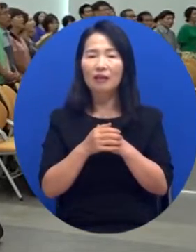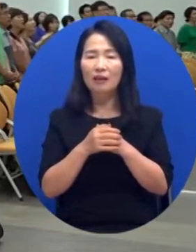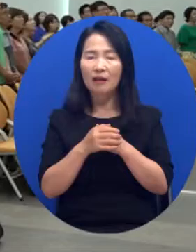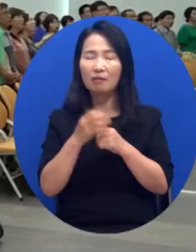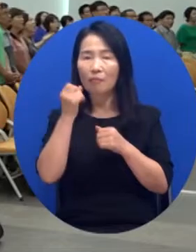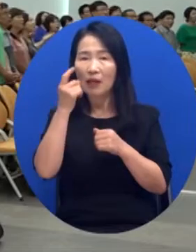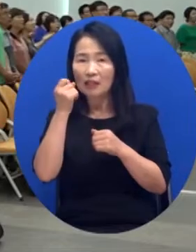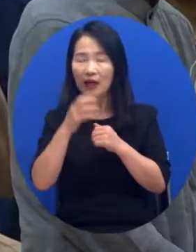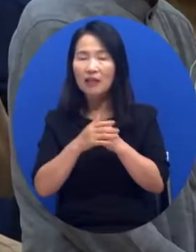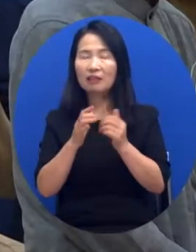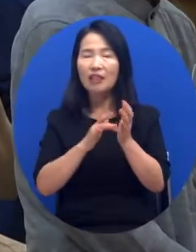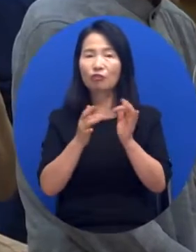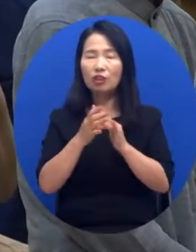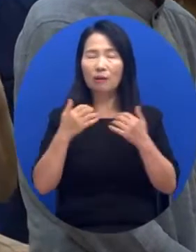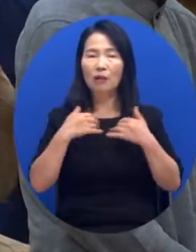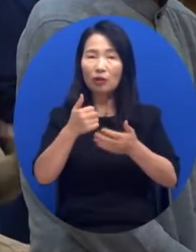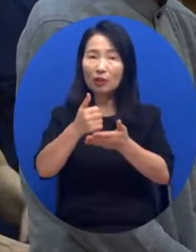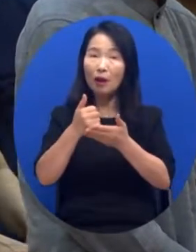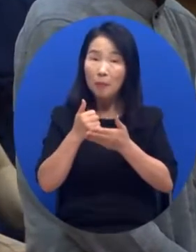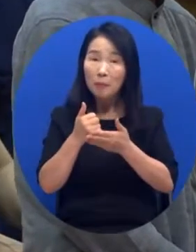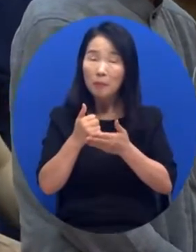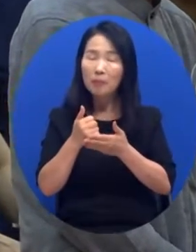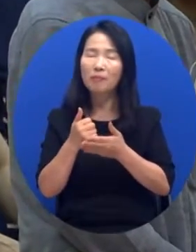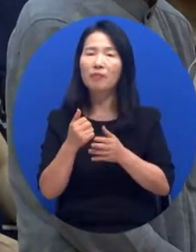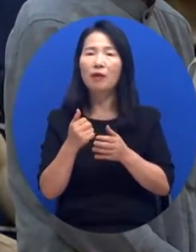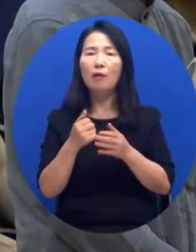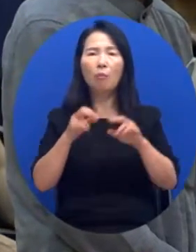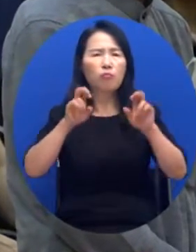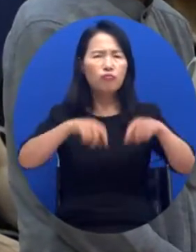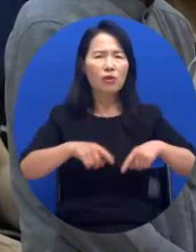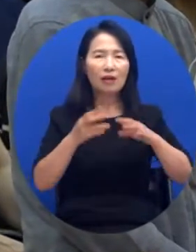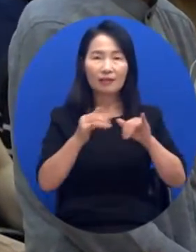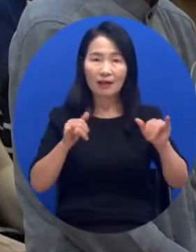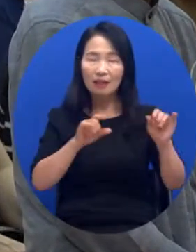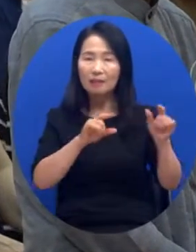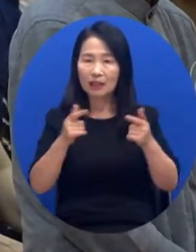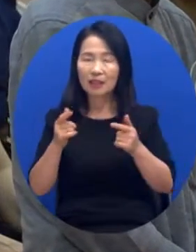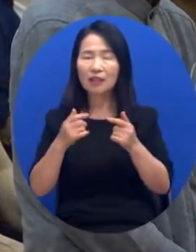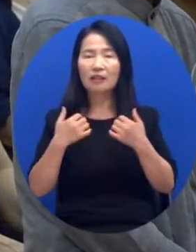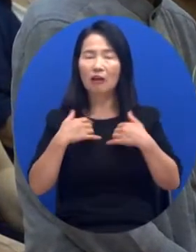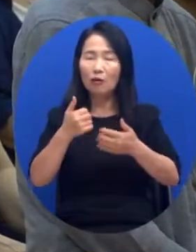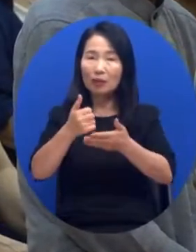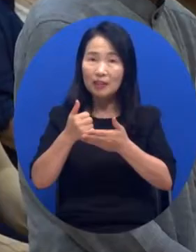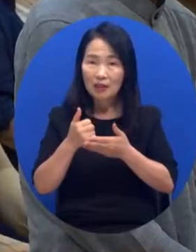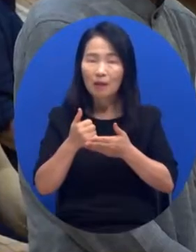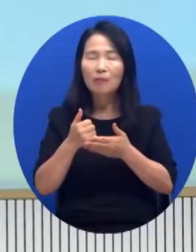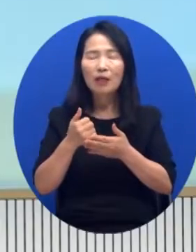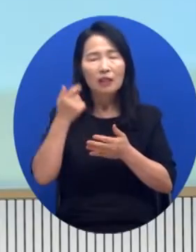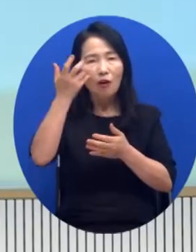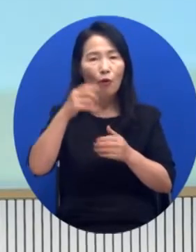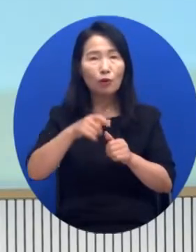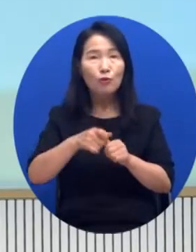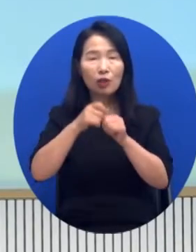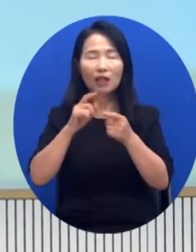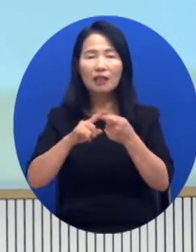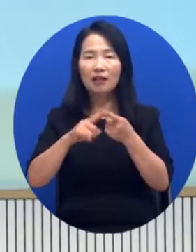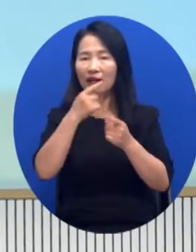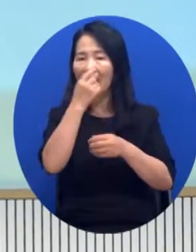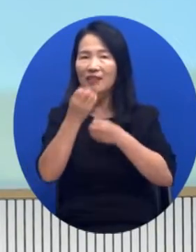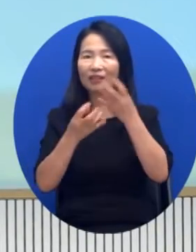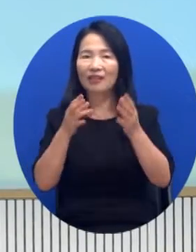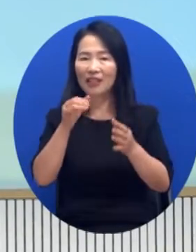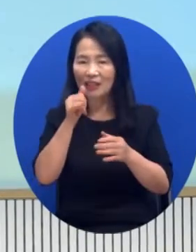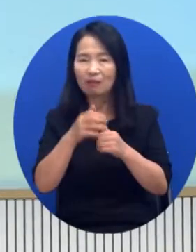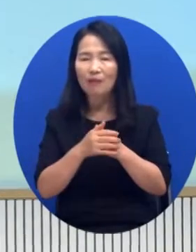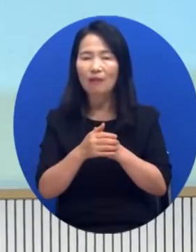예수님의 영접 모임을 통해서 안 믿는 사람들이 예수님을 새로 영접하는 그런 영혼 구원의 간증이 있고요. 또 매달 세례식이